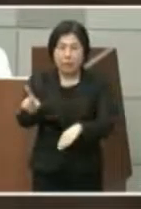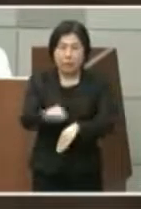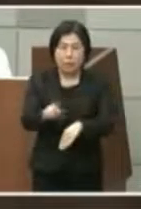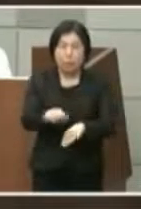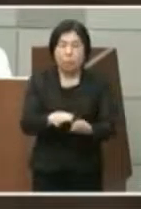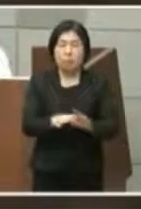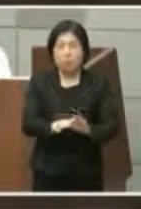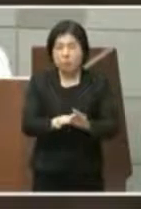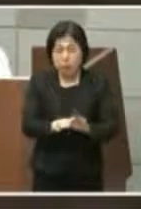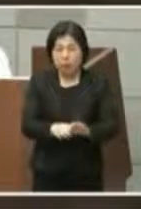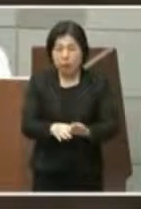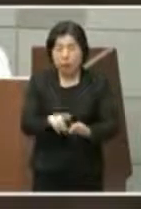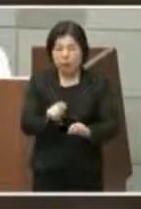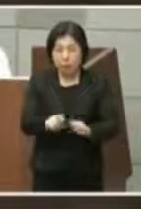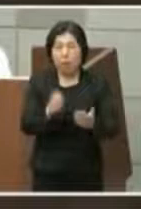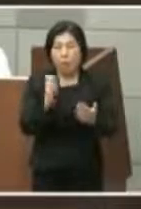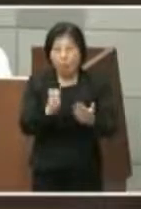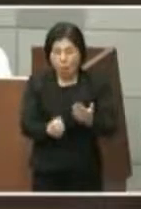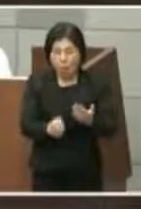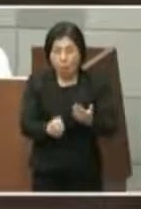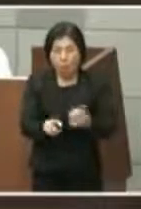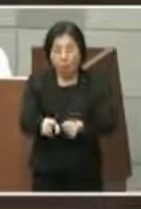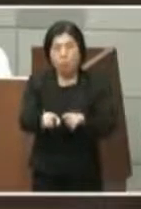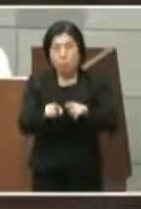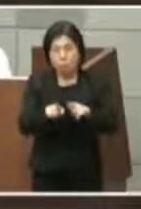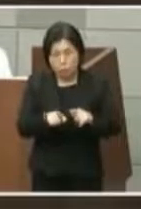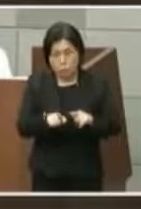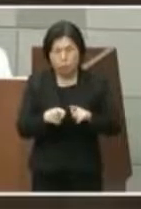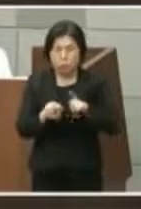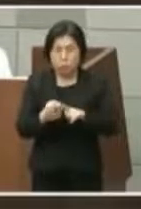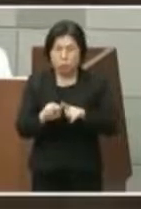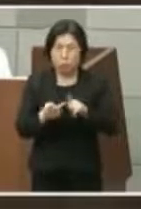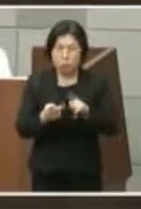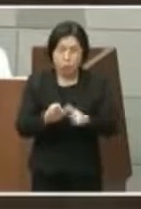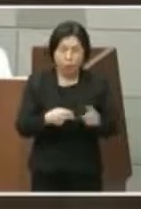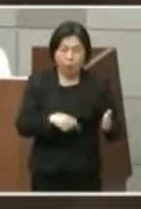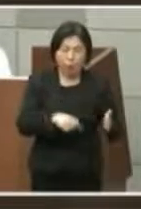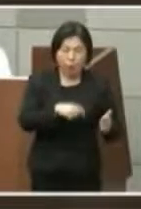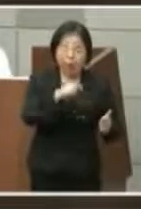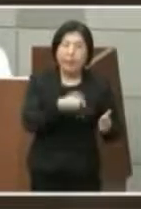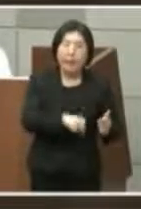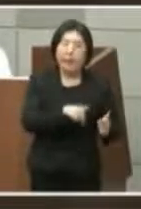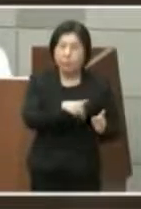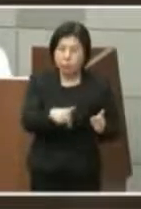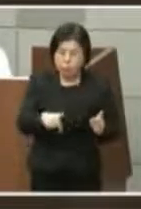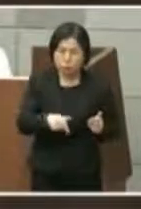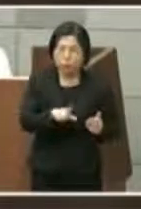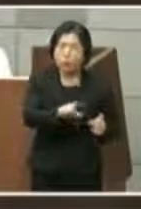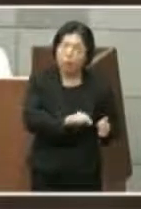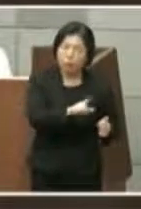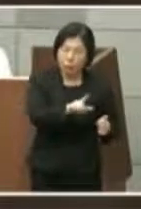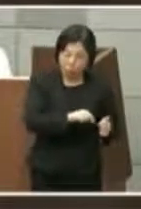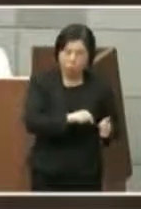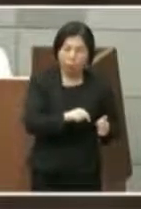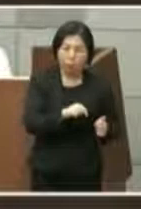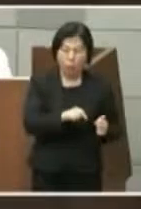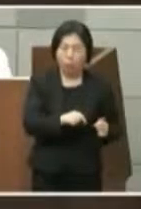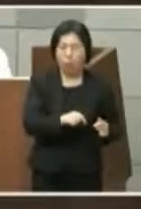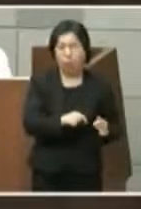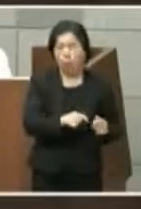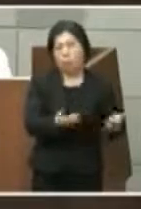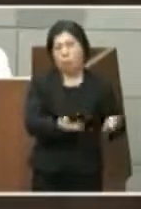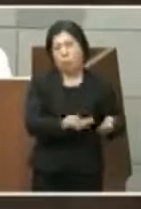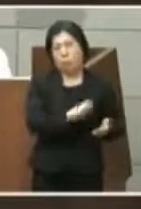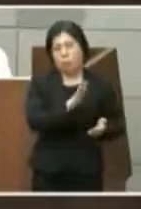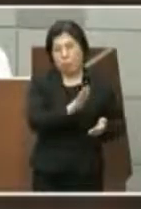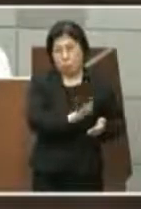については、法に基づくもののほか、単に内部利用に供するものがあると理解しています。ところが、